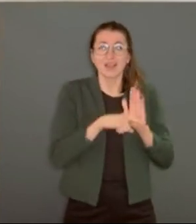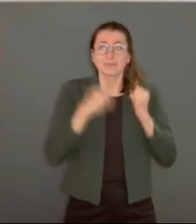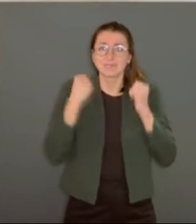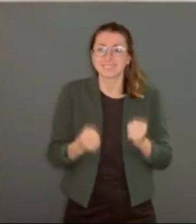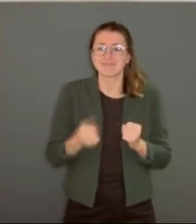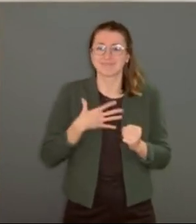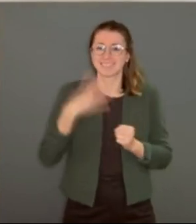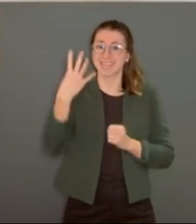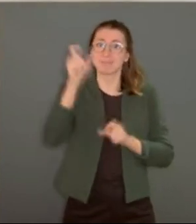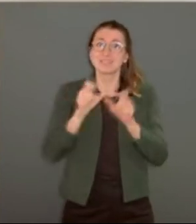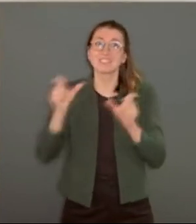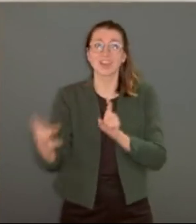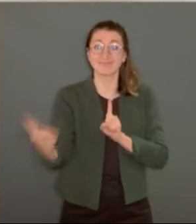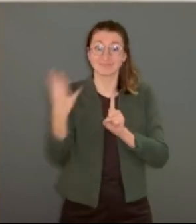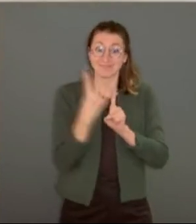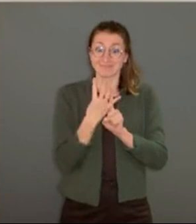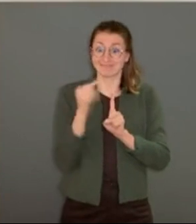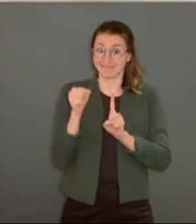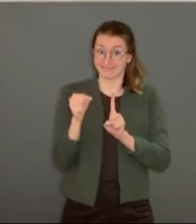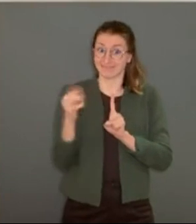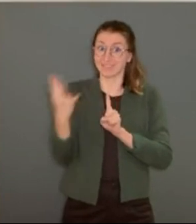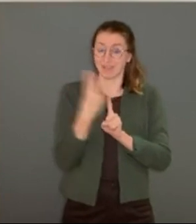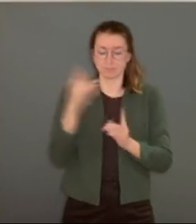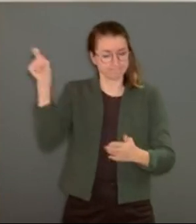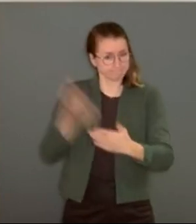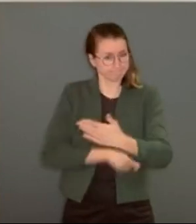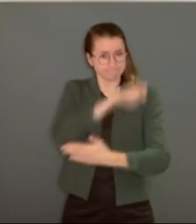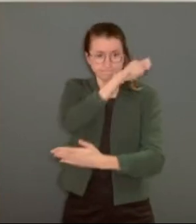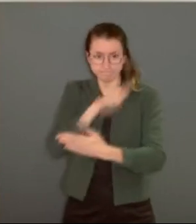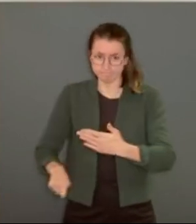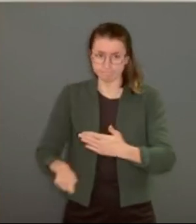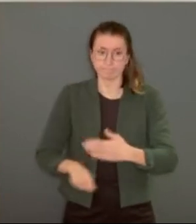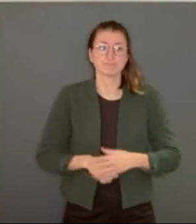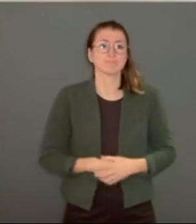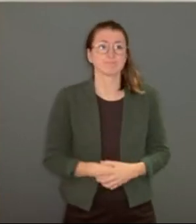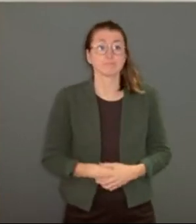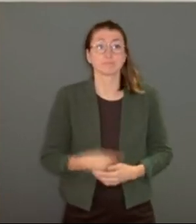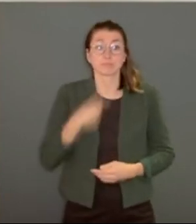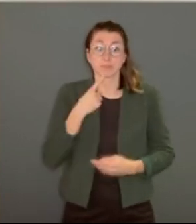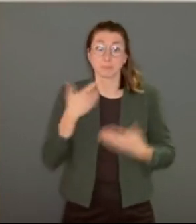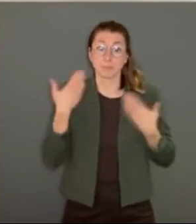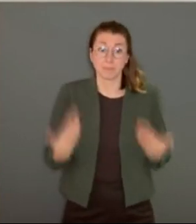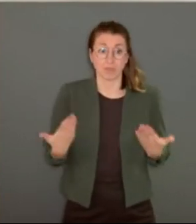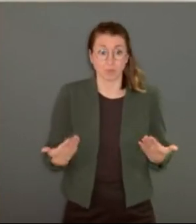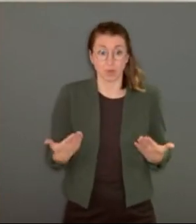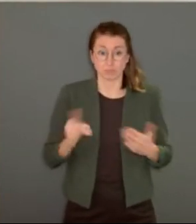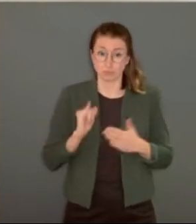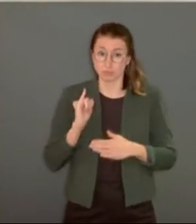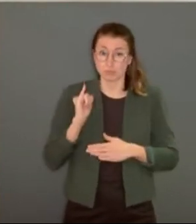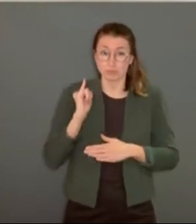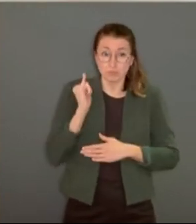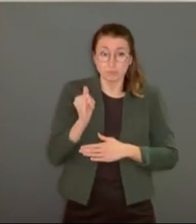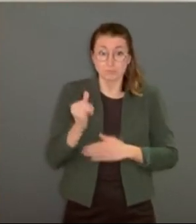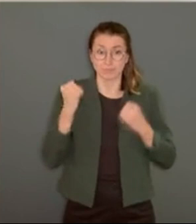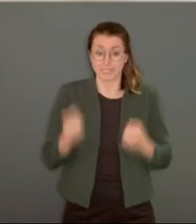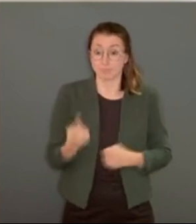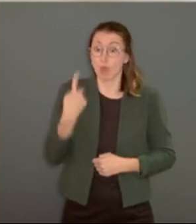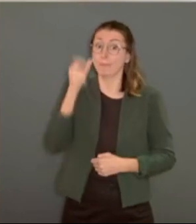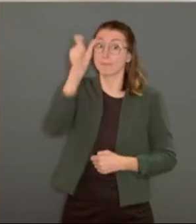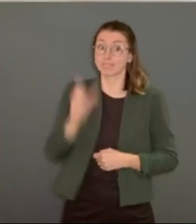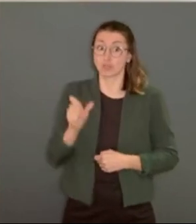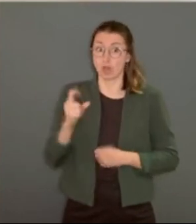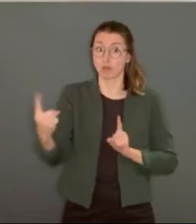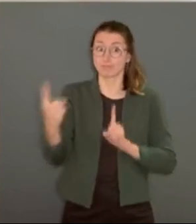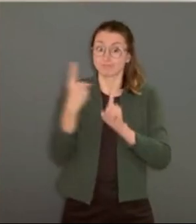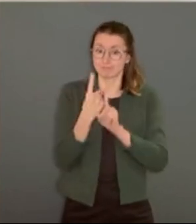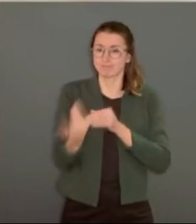maison est supprimée. Cela veut dire qu'à partir de maintenant, on pourrait inviter qu'une personne à la maison